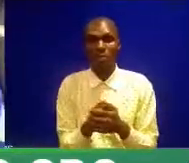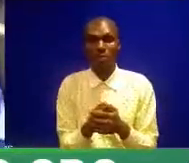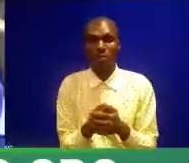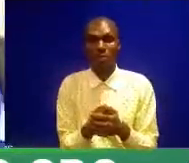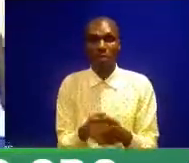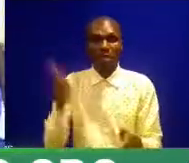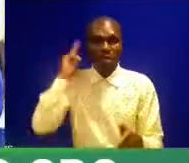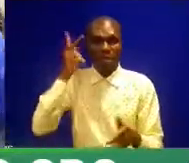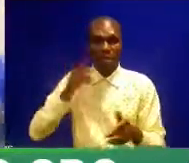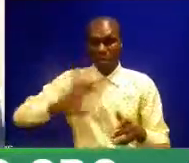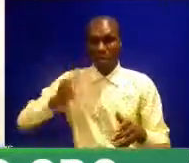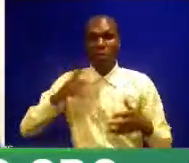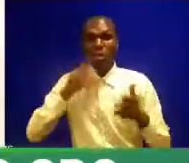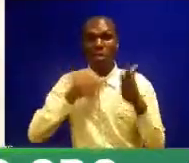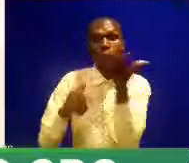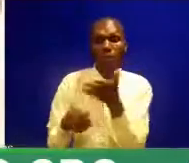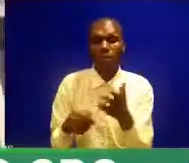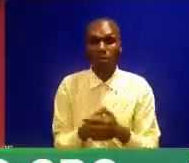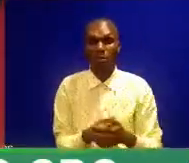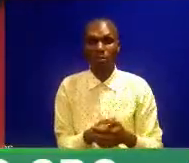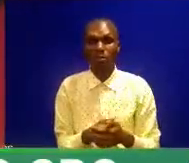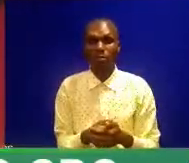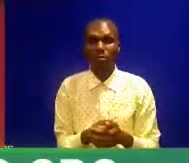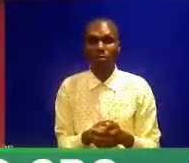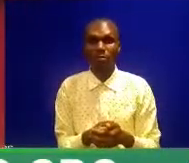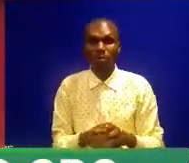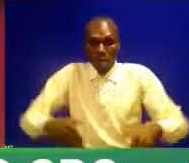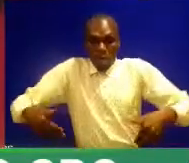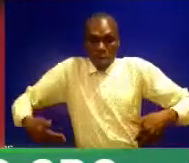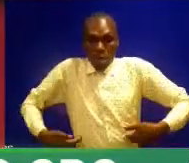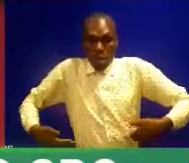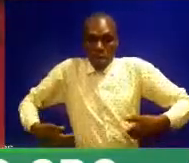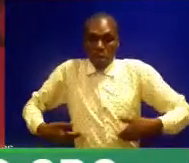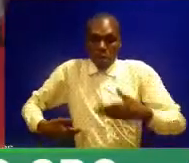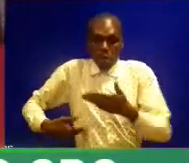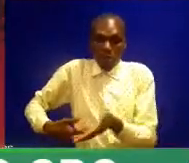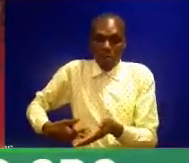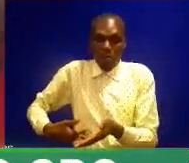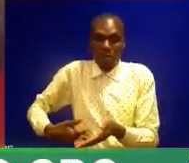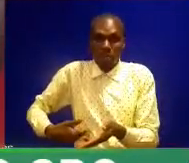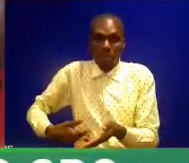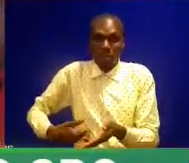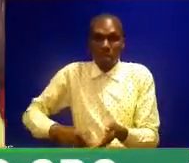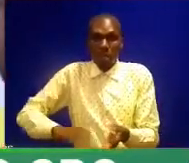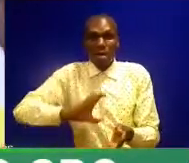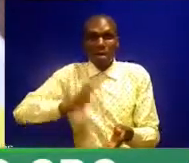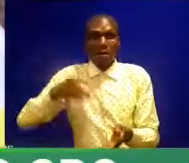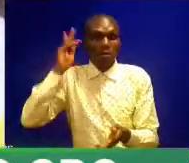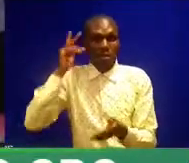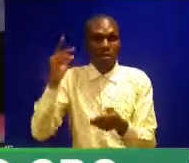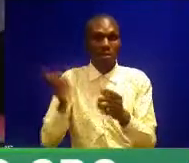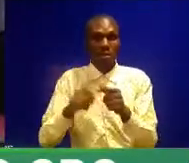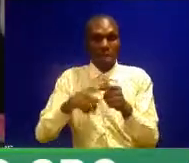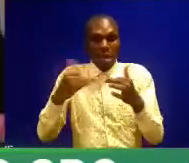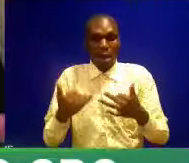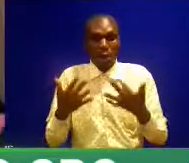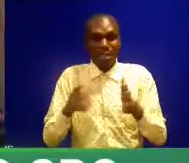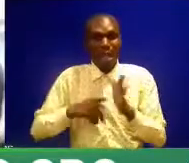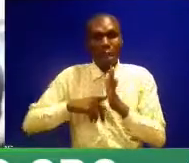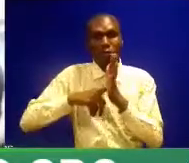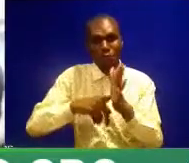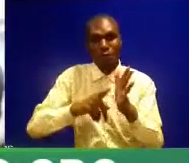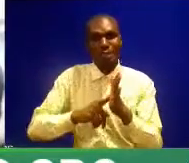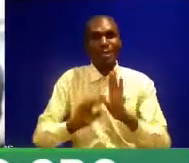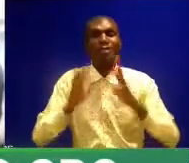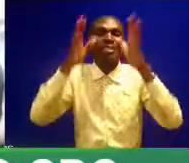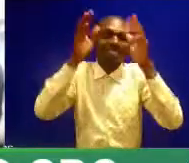Nakisimu nasemaje Haba saye kurwe bunge ya nyalibali masaba imeye county ya Kisi ni goba orokirio